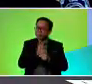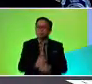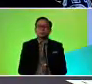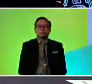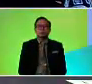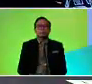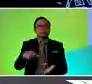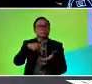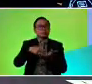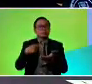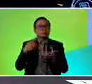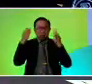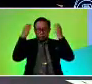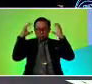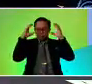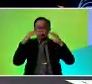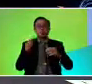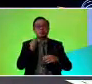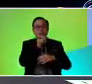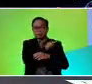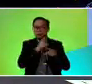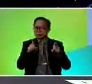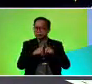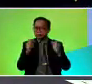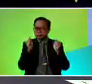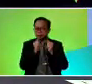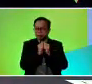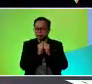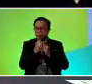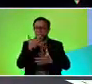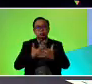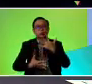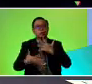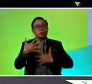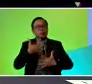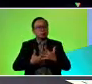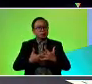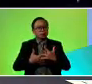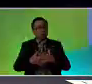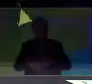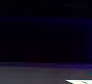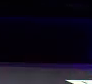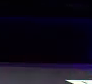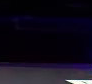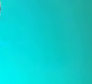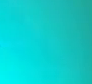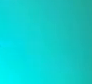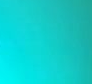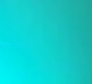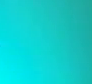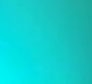Dan inilah hari ini kita juga bersama dengan seorang juru bahasa isyarat yaitu Cikgu Muhammad